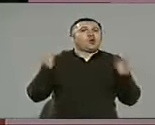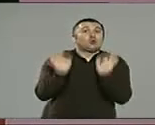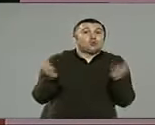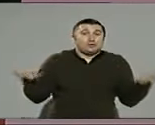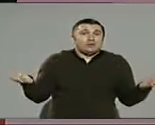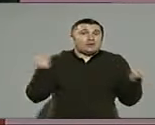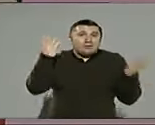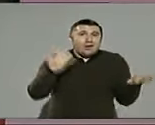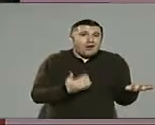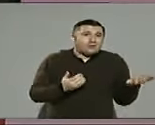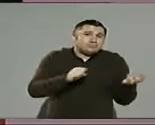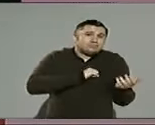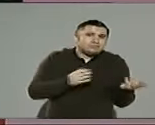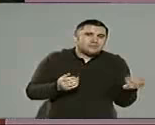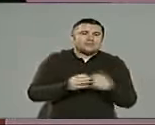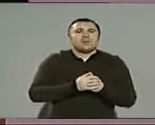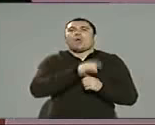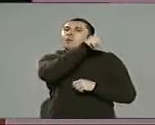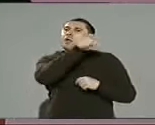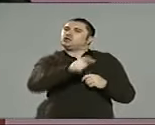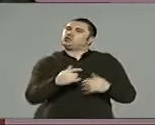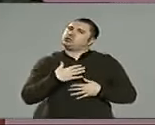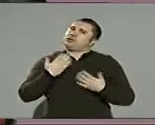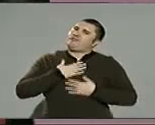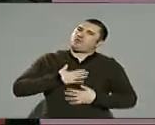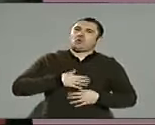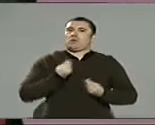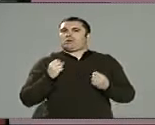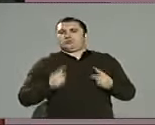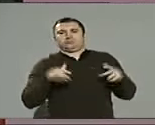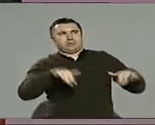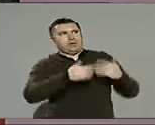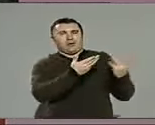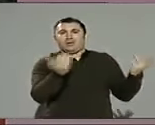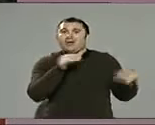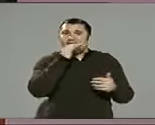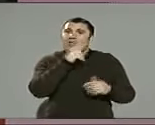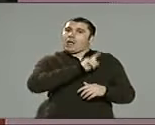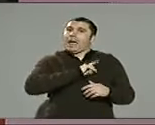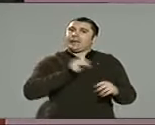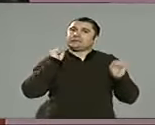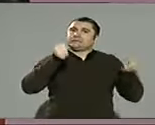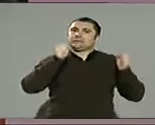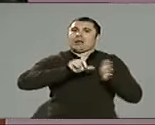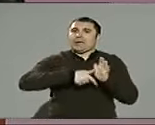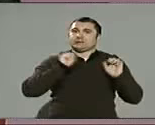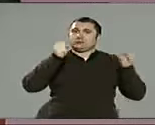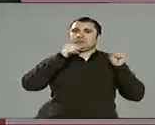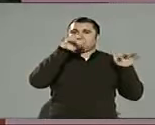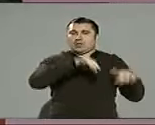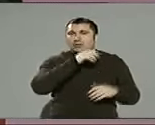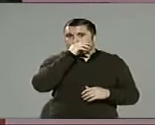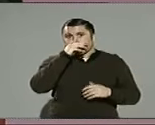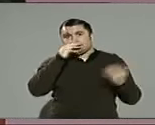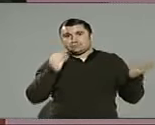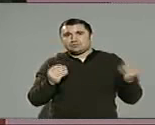Aber wir wissen, Menschen, die reich und wohlhabend sind, dahinter steckt ganz viel eigene Leistung. Die meisten, wenn sie nicht